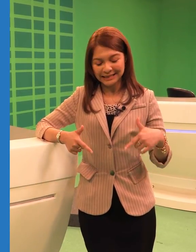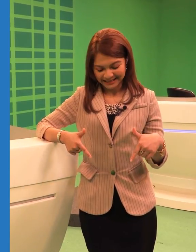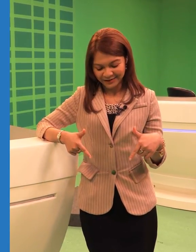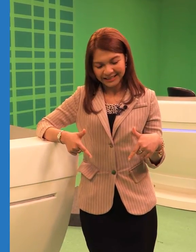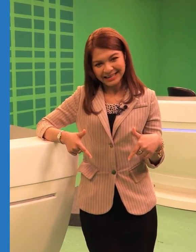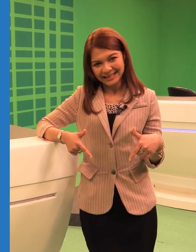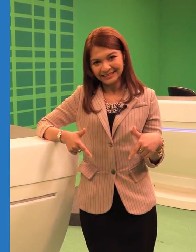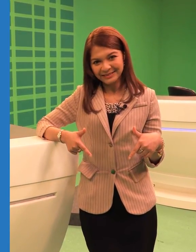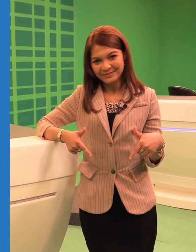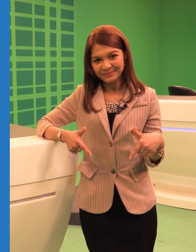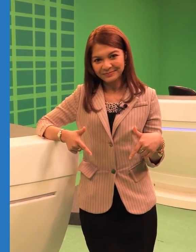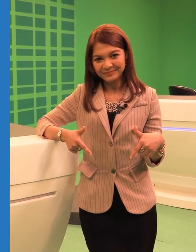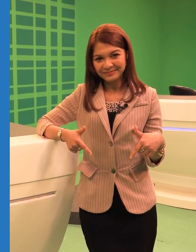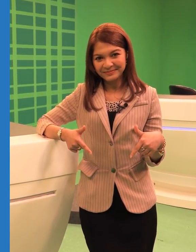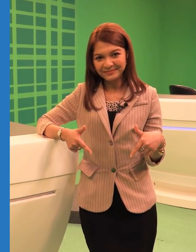buletin